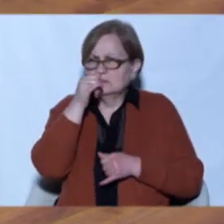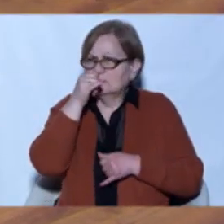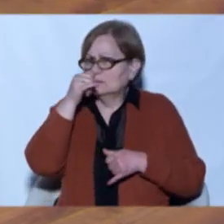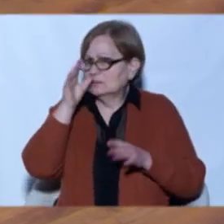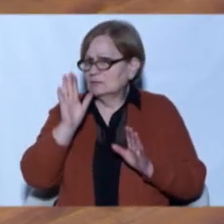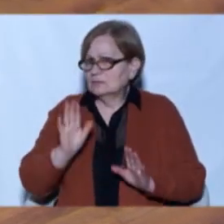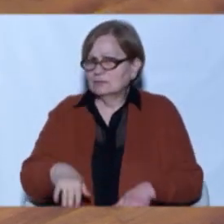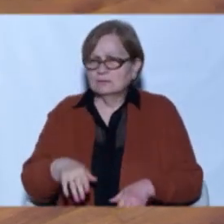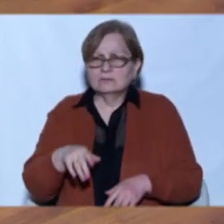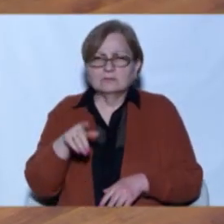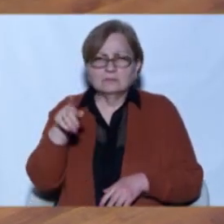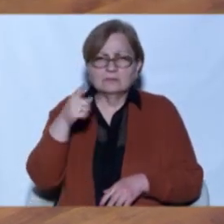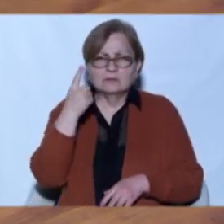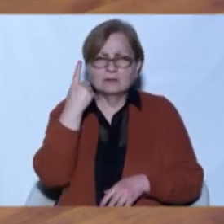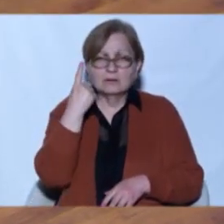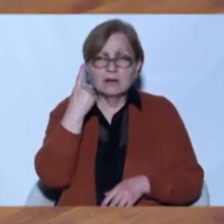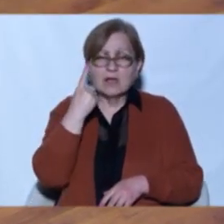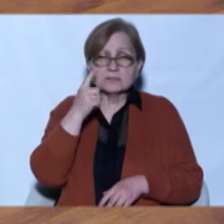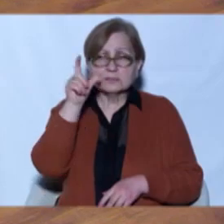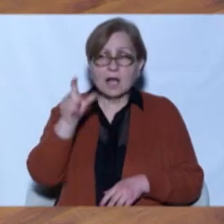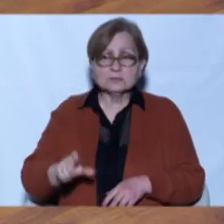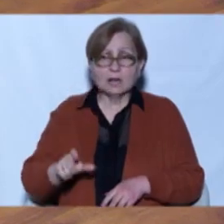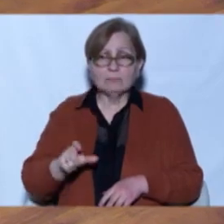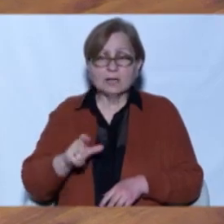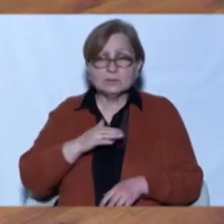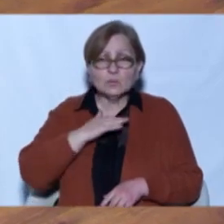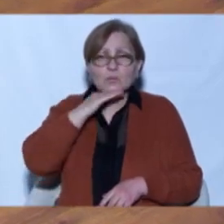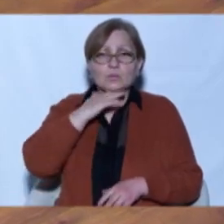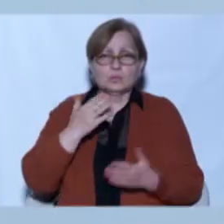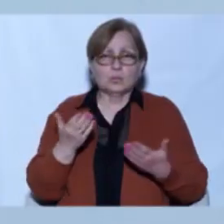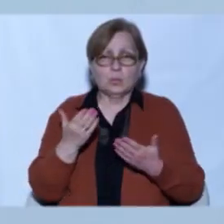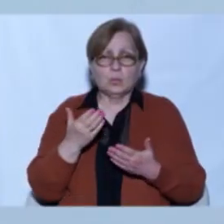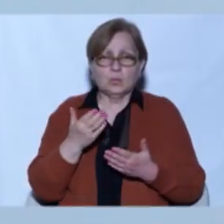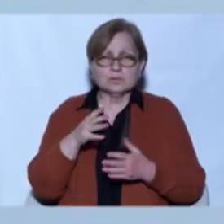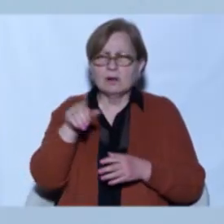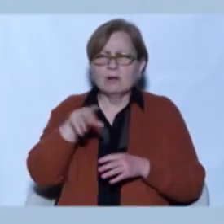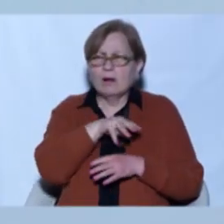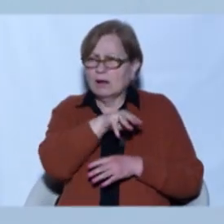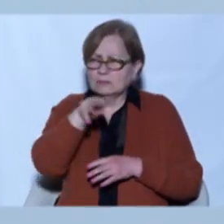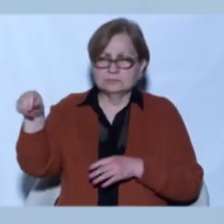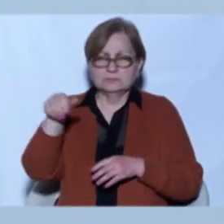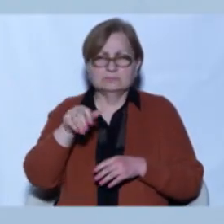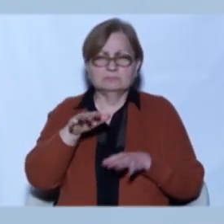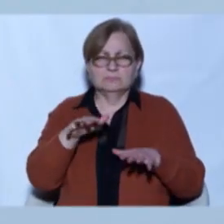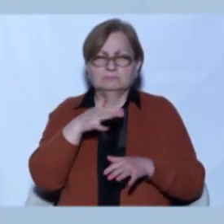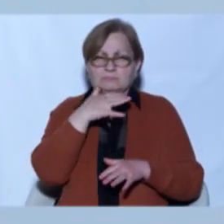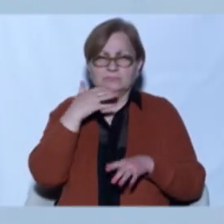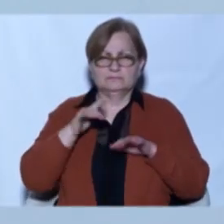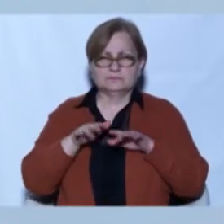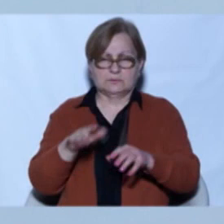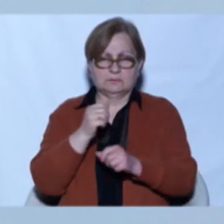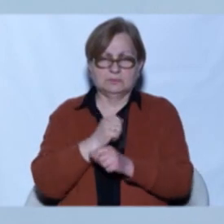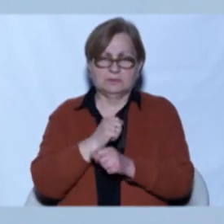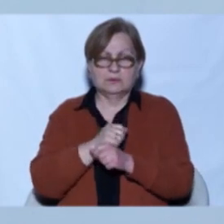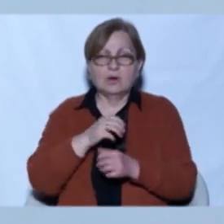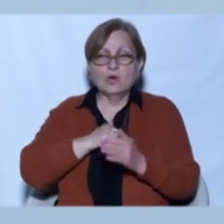წარმოუდგენელია ფაქტობრივად ერთი სიცოცხლე იყოს საკმარისი იმ ყველაფრისთვის, რაც მან მოასწრო. მან